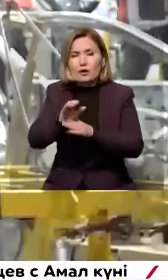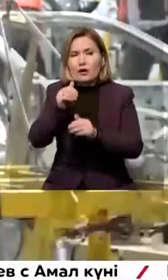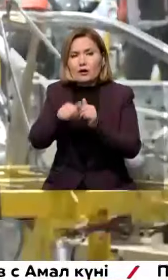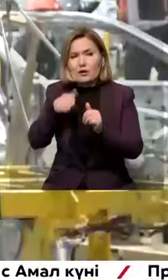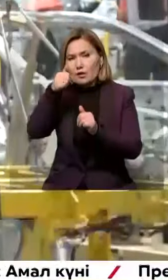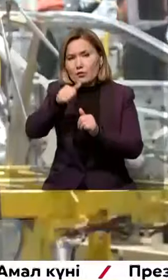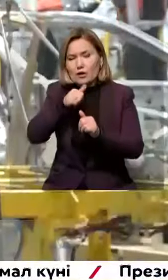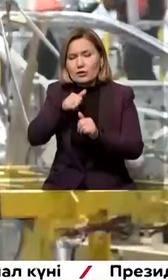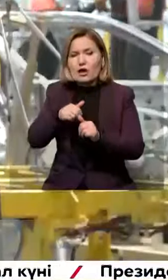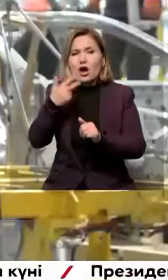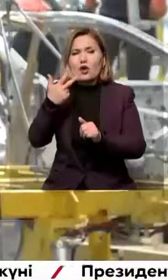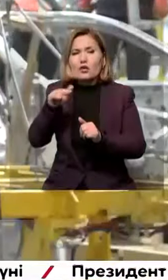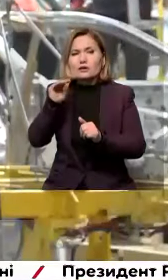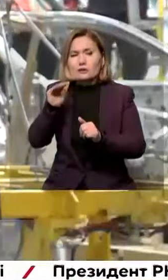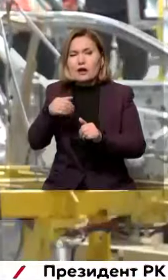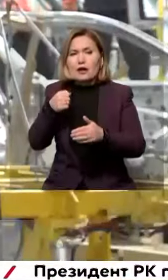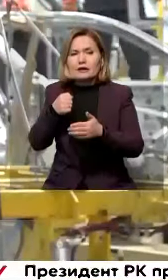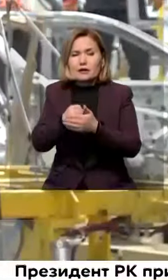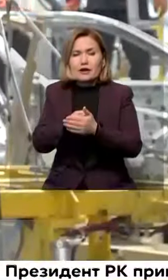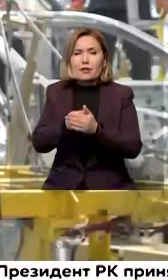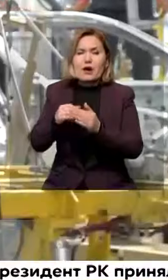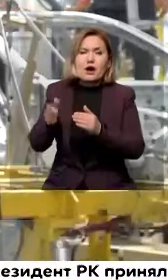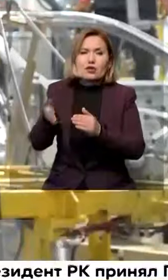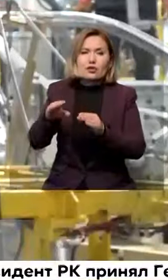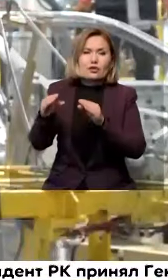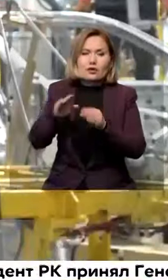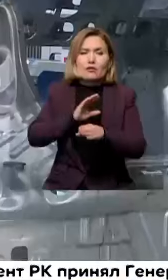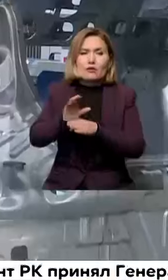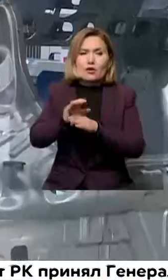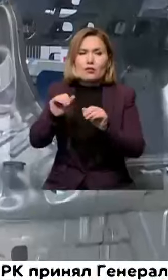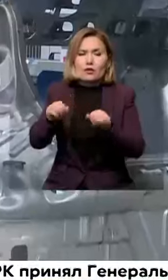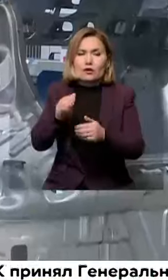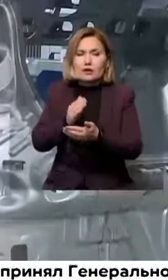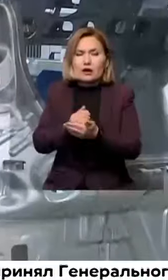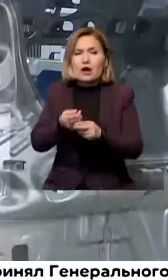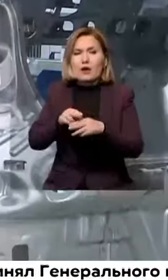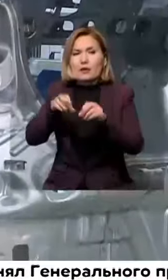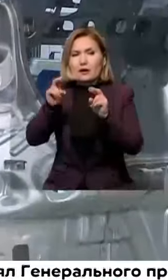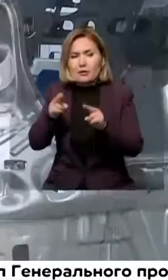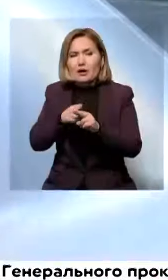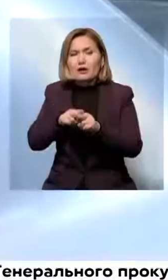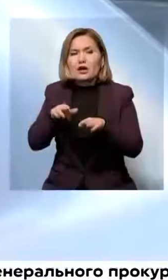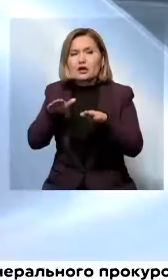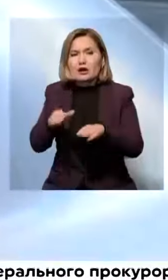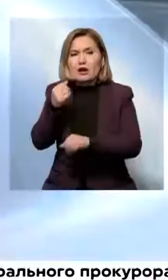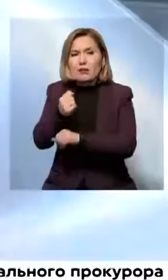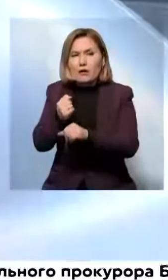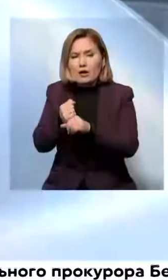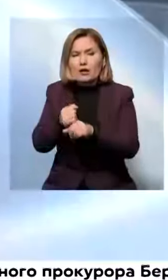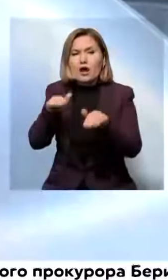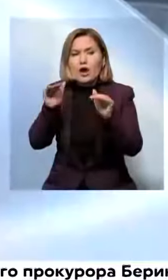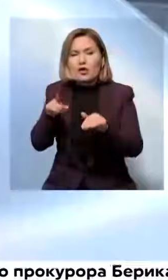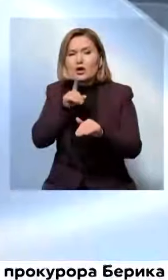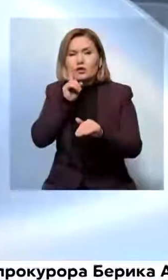жылына 30 мыңға дейін автокөлік шығаруға мүмкіндік береді. Мұндағы мамандардың дені жергілікті автомобиль